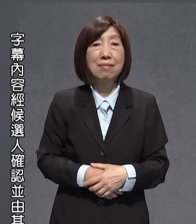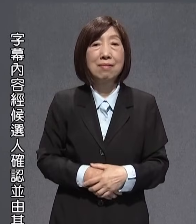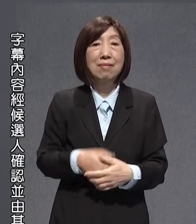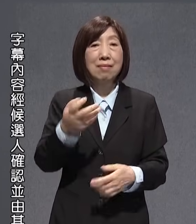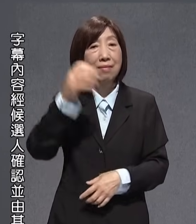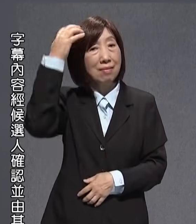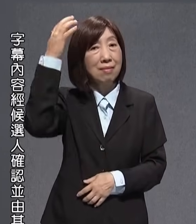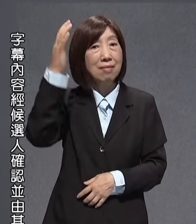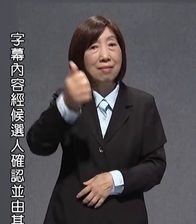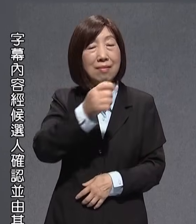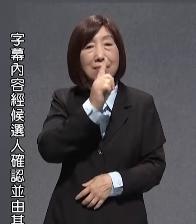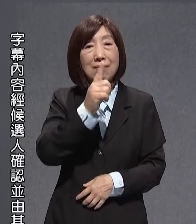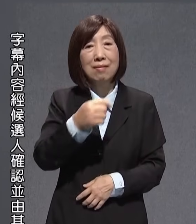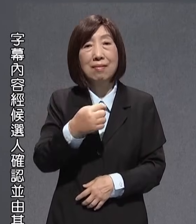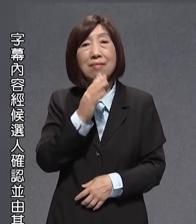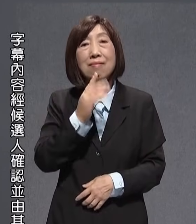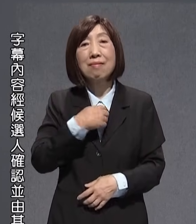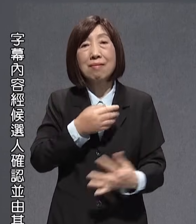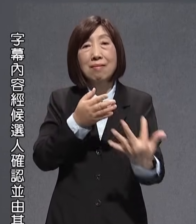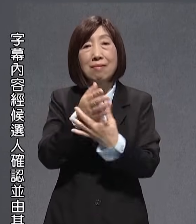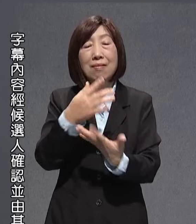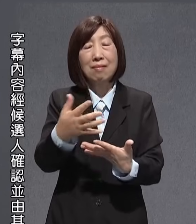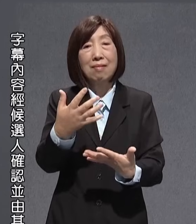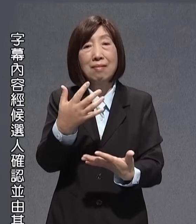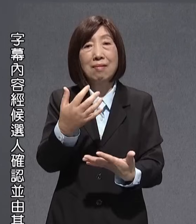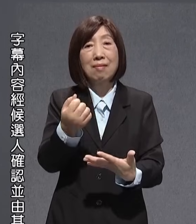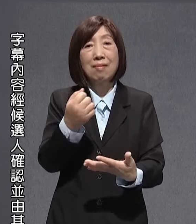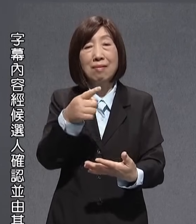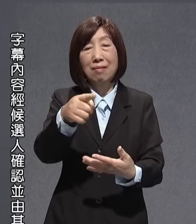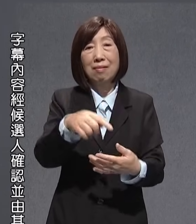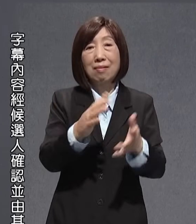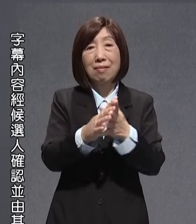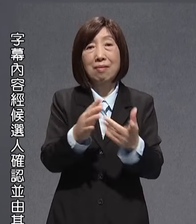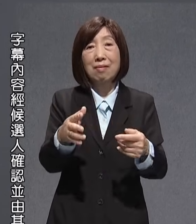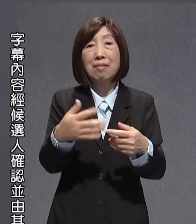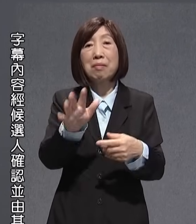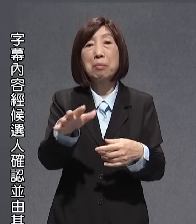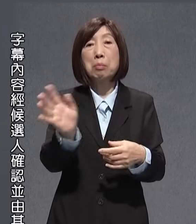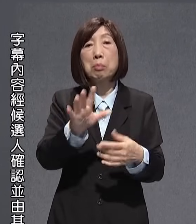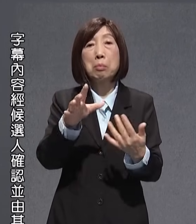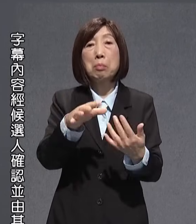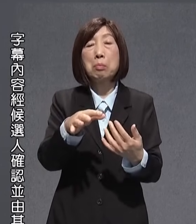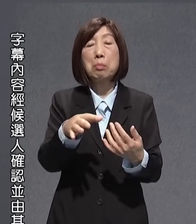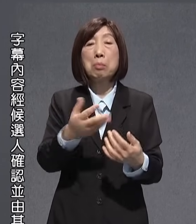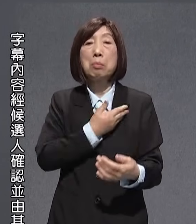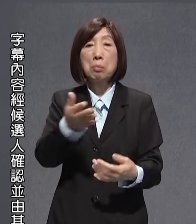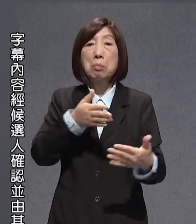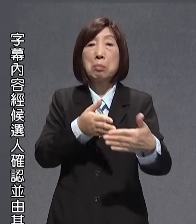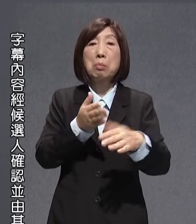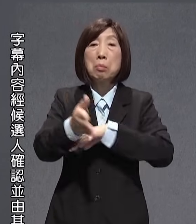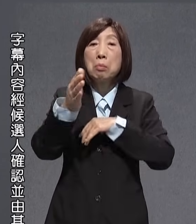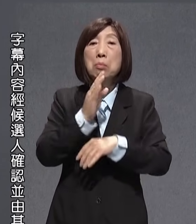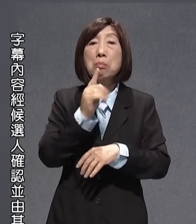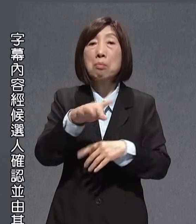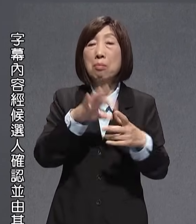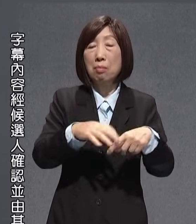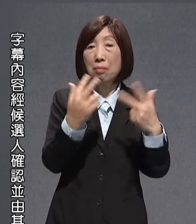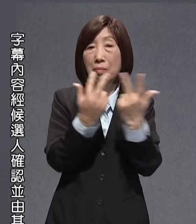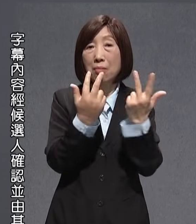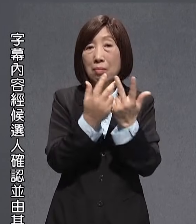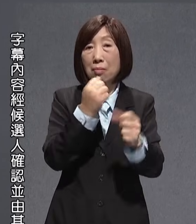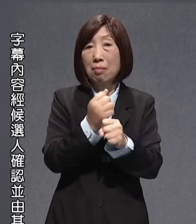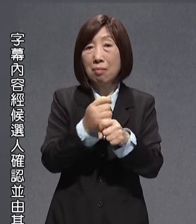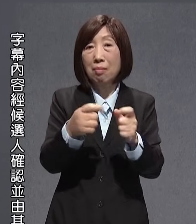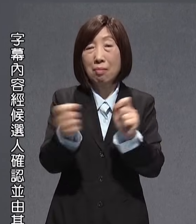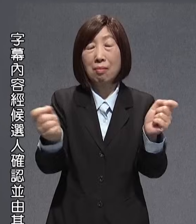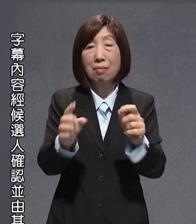主席在讲我的甘肃储存槽，是安那无爱紧还过。我特别解释一下，我伫新北市做遮久，我